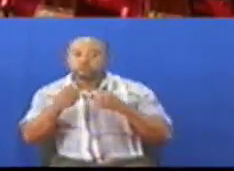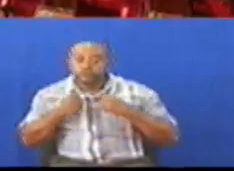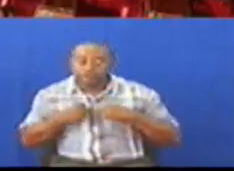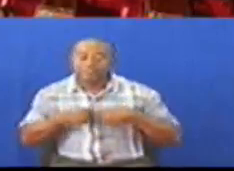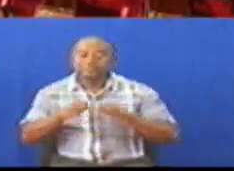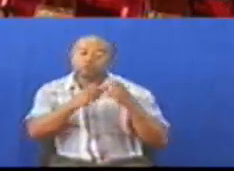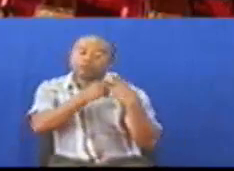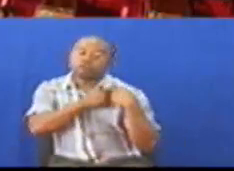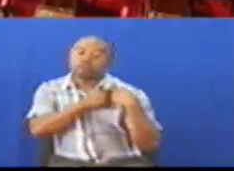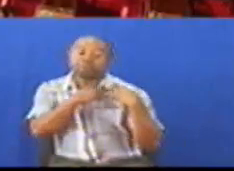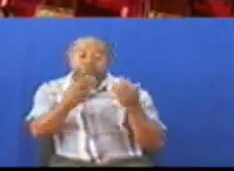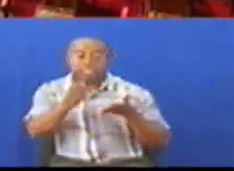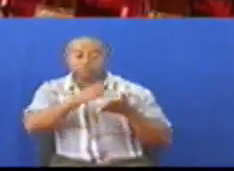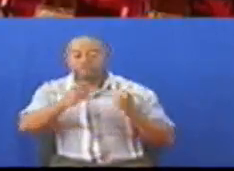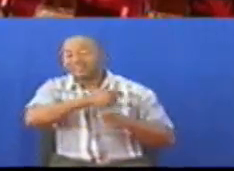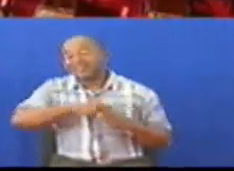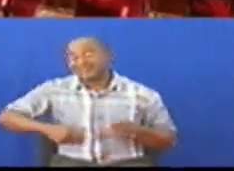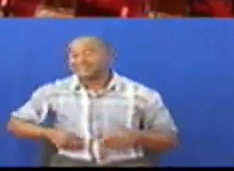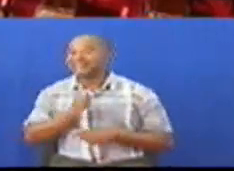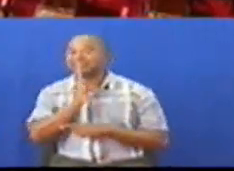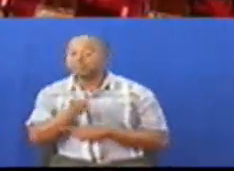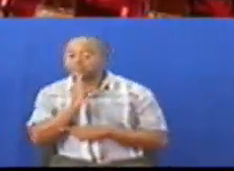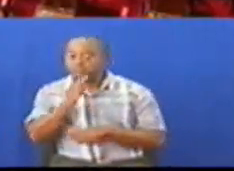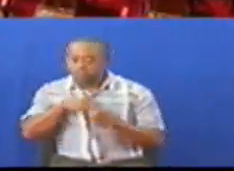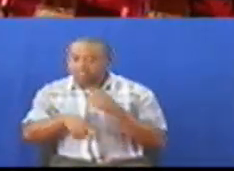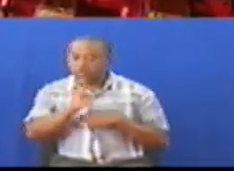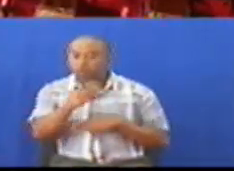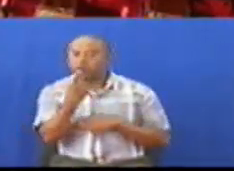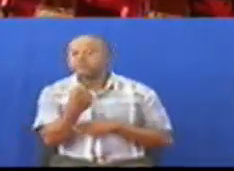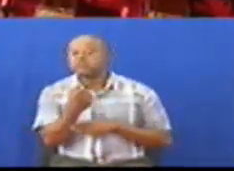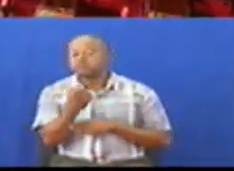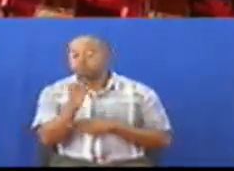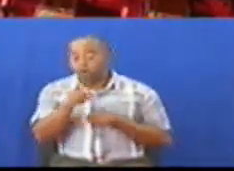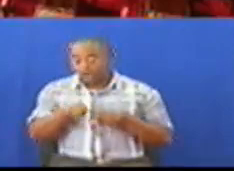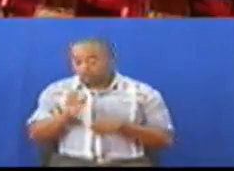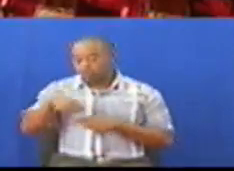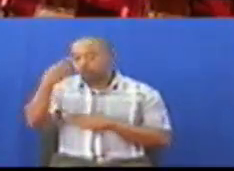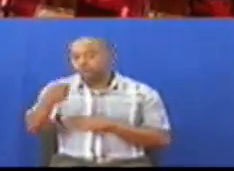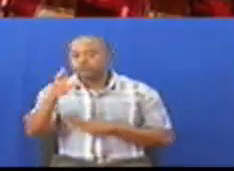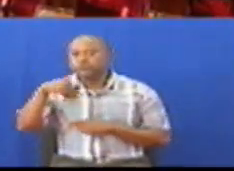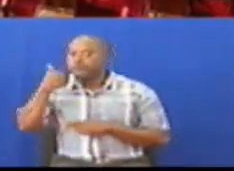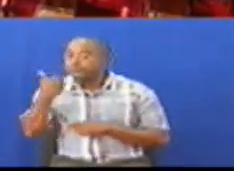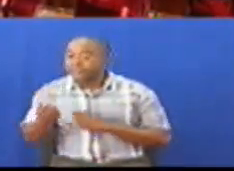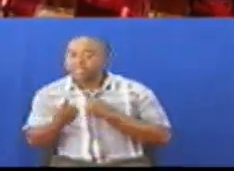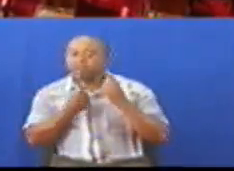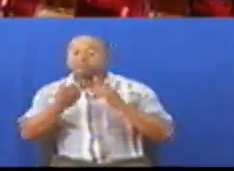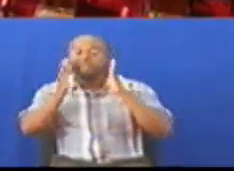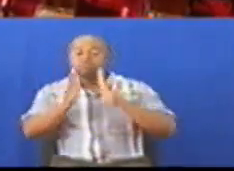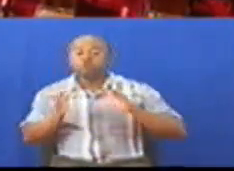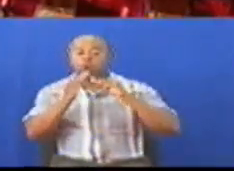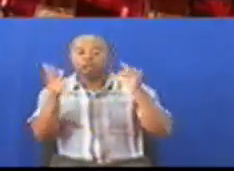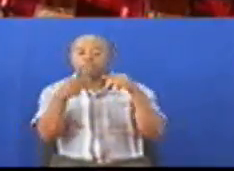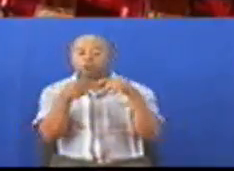ya ofisi ya rais TAMISEMI kwa mwaka wa fedha 2020 na baadaye msemaji wa mkoa kambi ya rasmi ya upinzani